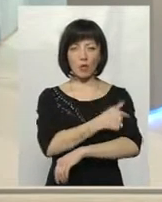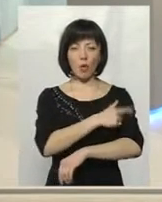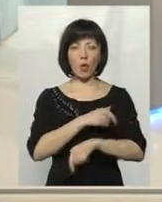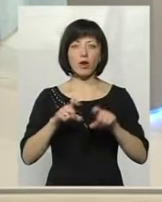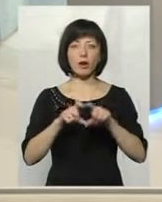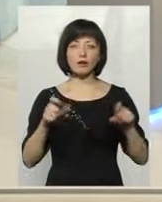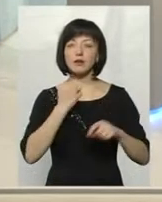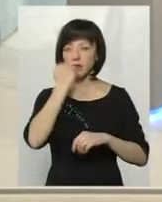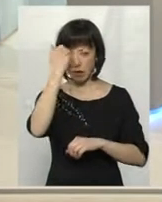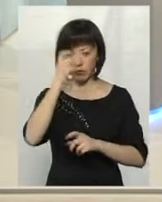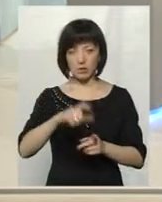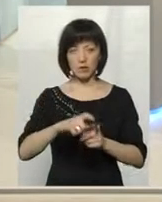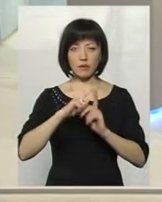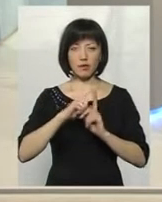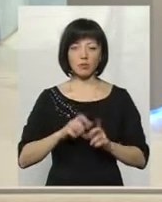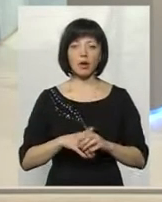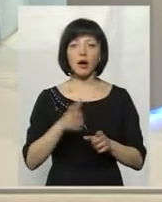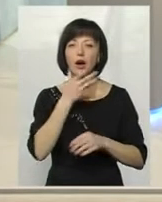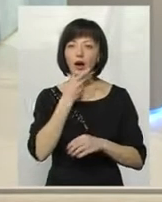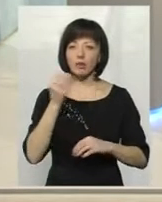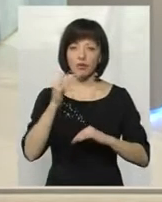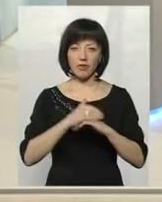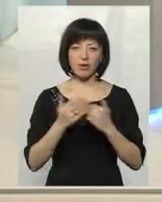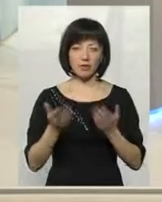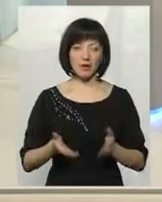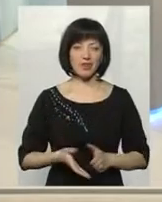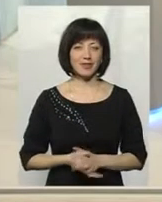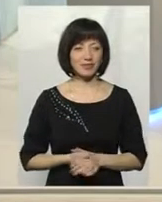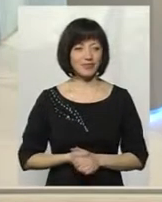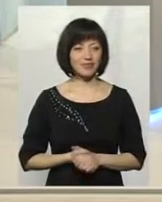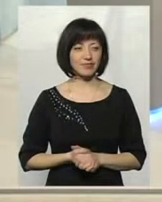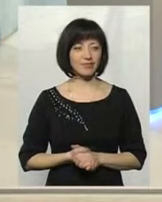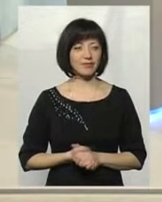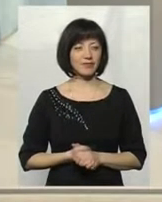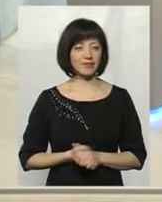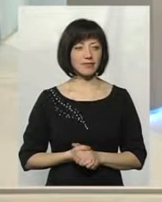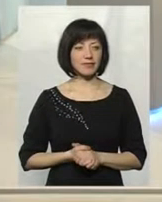за відповідь. Гарного вечора. Ну,